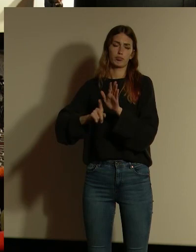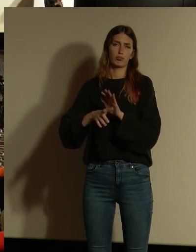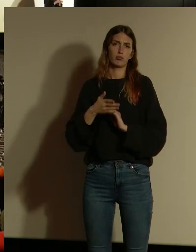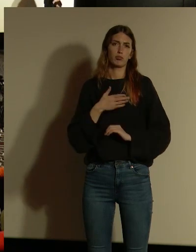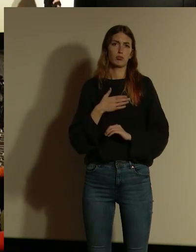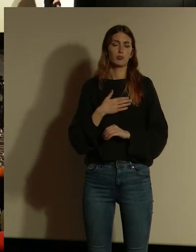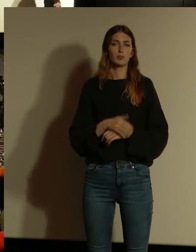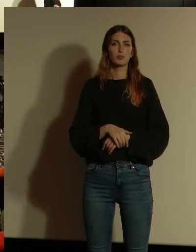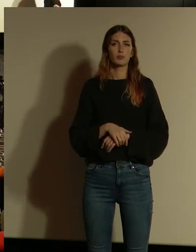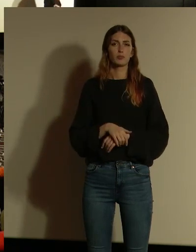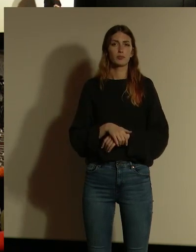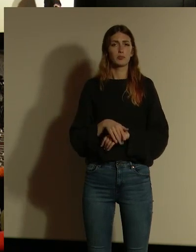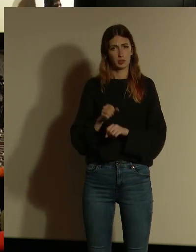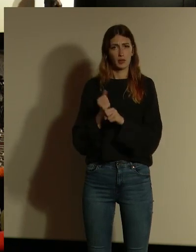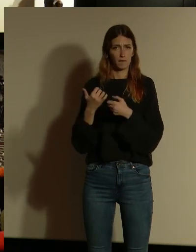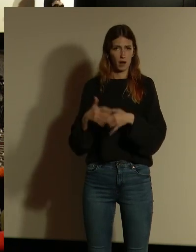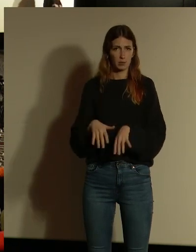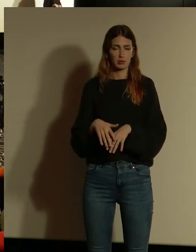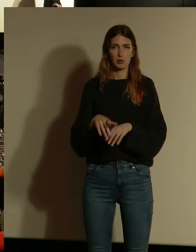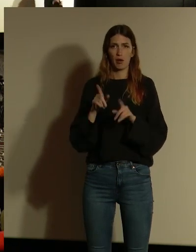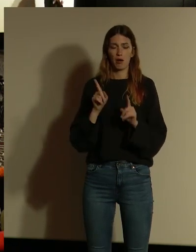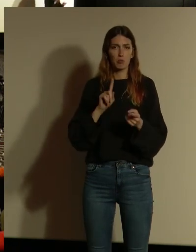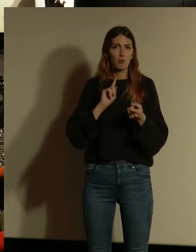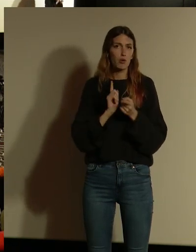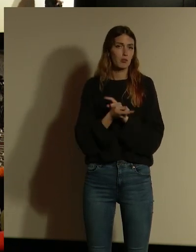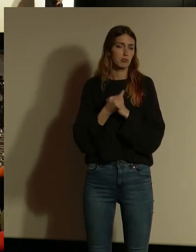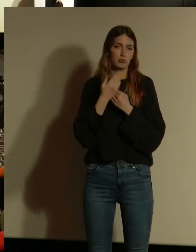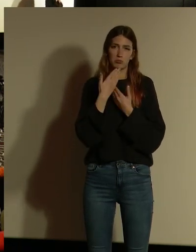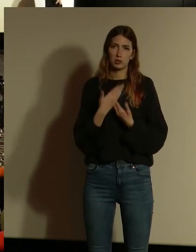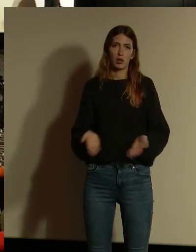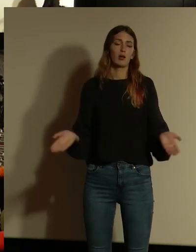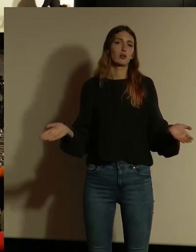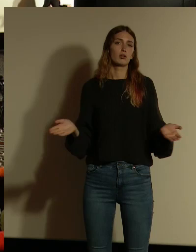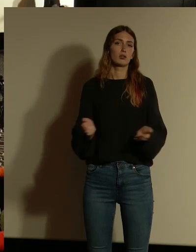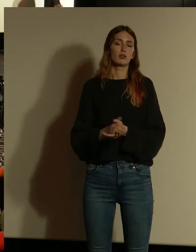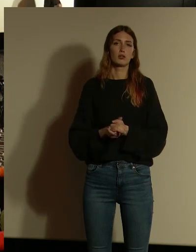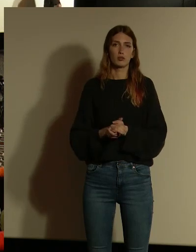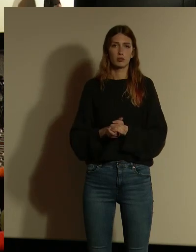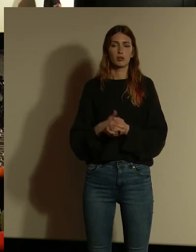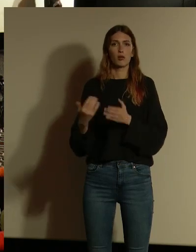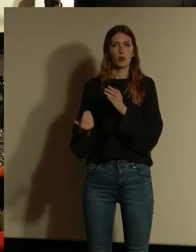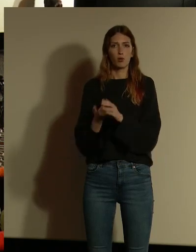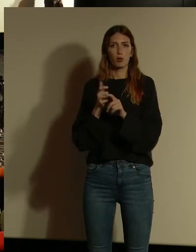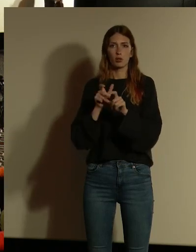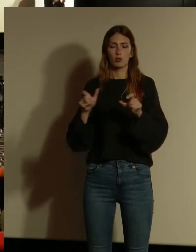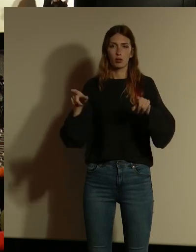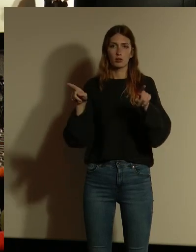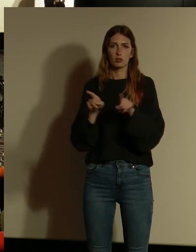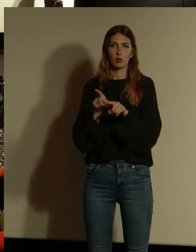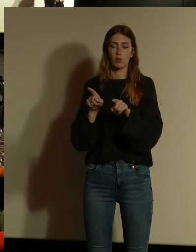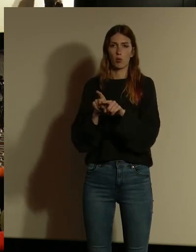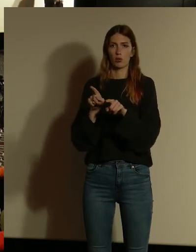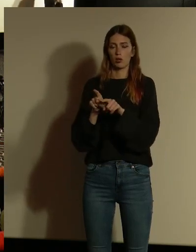Ausalt öeldes, ega midagi ei muutunud. Ei läinud kaua, kuni ka uues koolis hakati minu poole